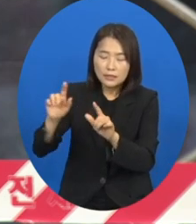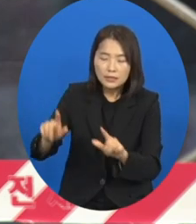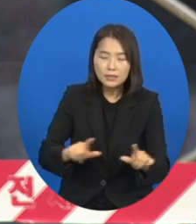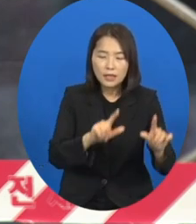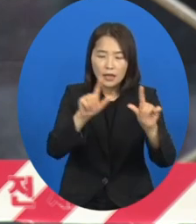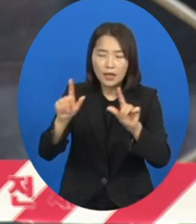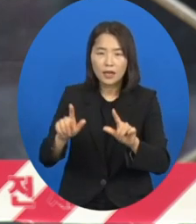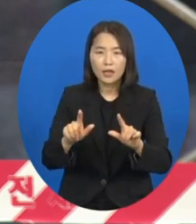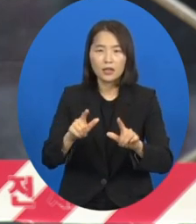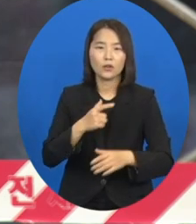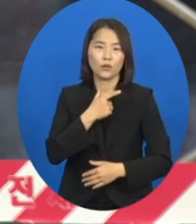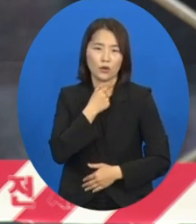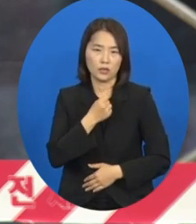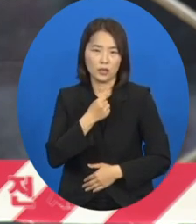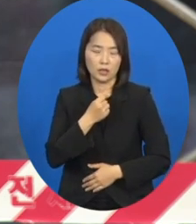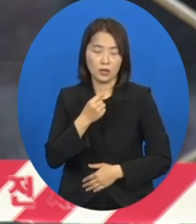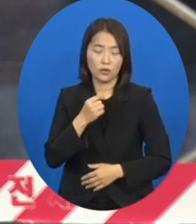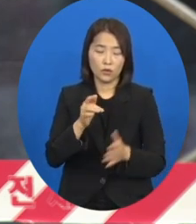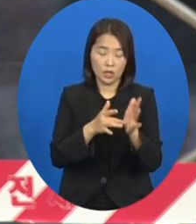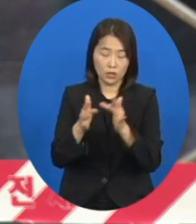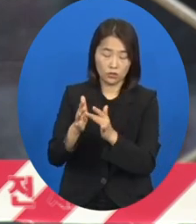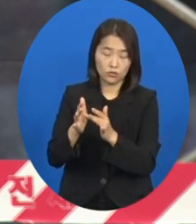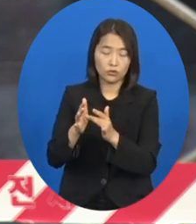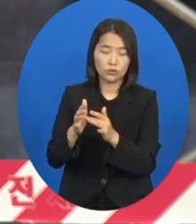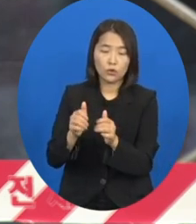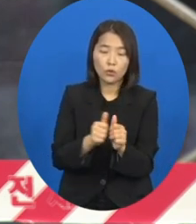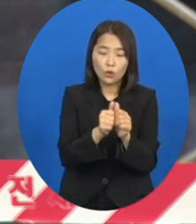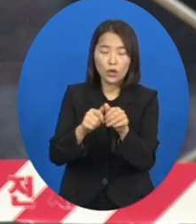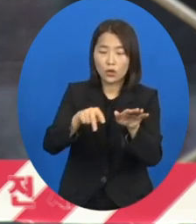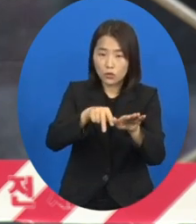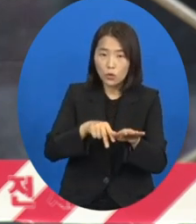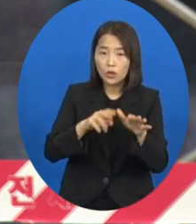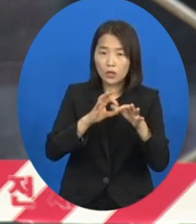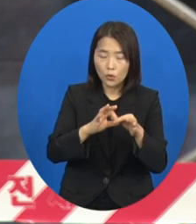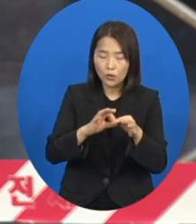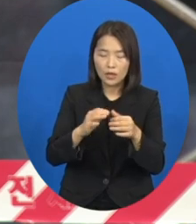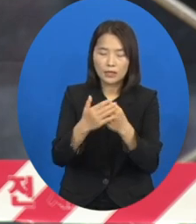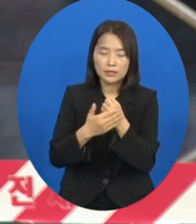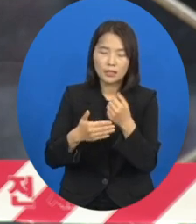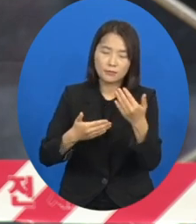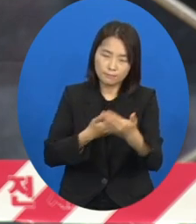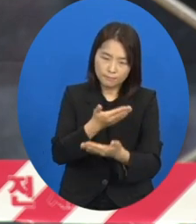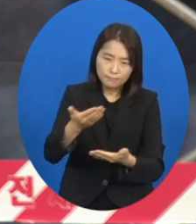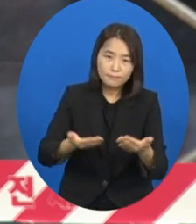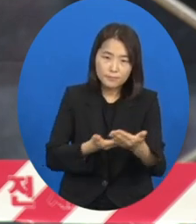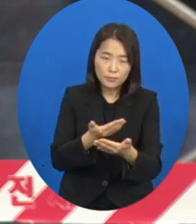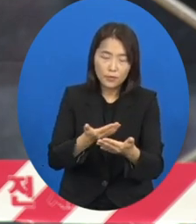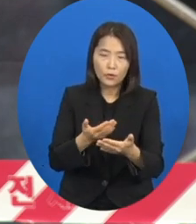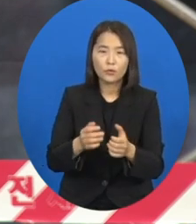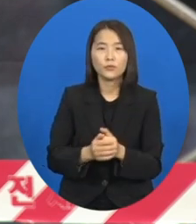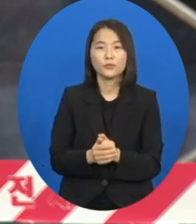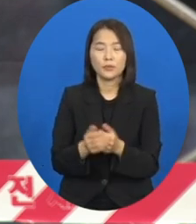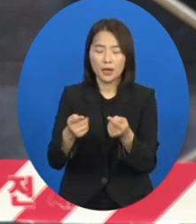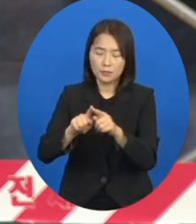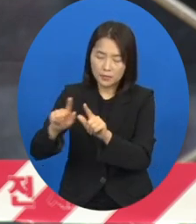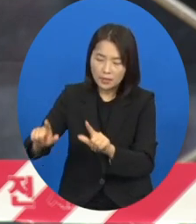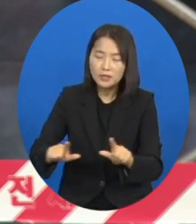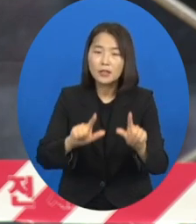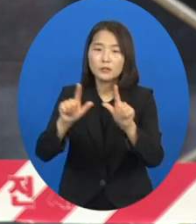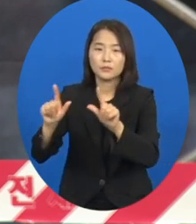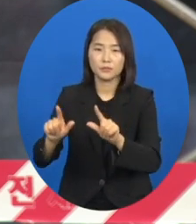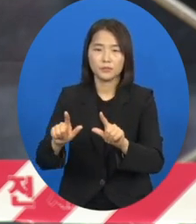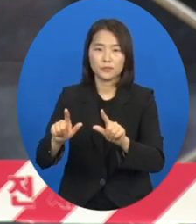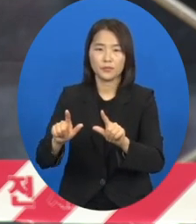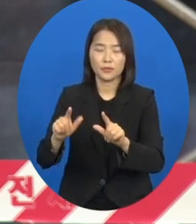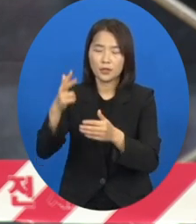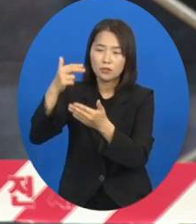하면서 공동체 안에서 예수 동행 속회를 통해서 그 은혜를 나누고 함께 격려하고 함께 살아가면서